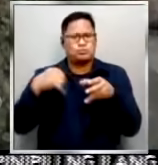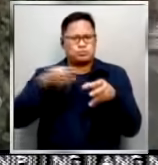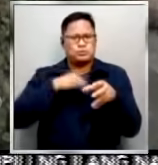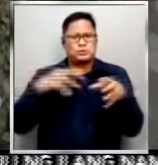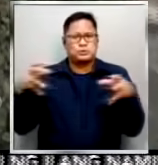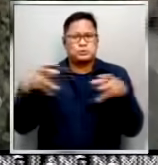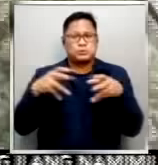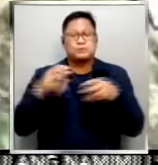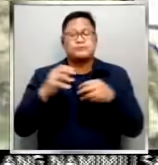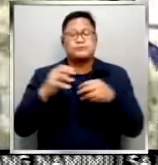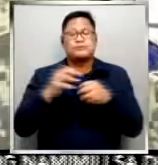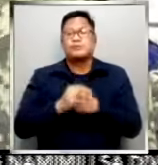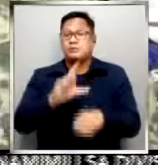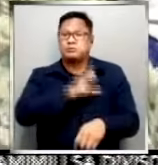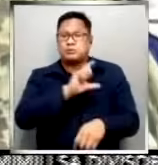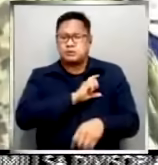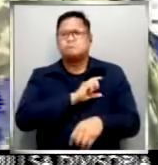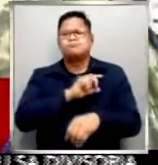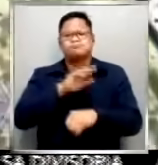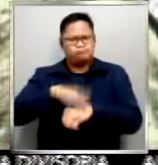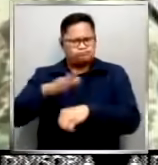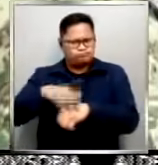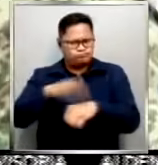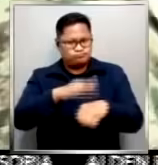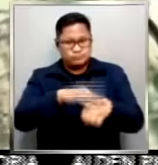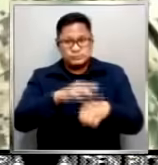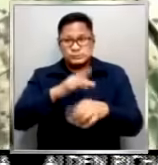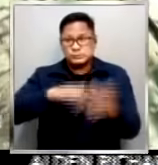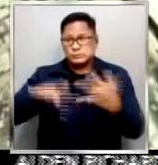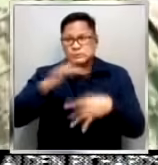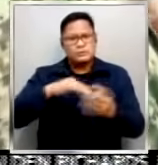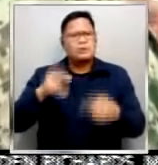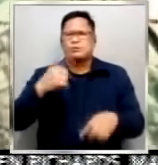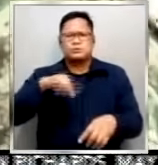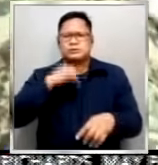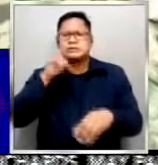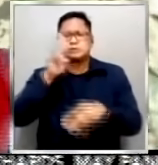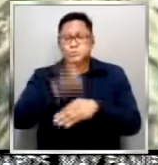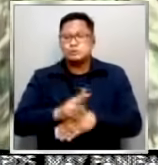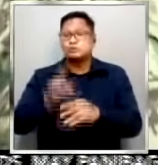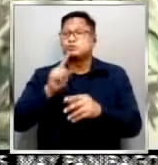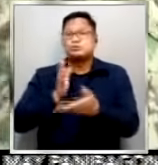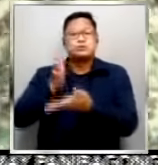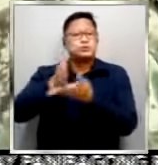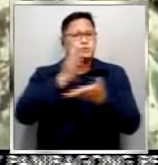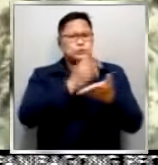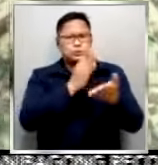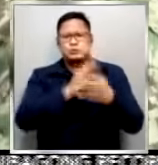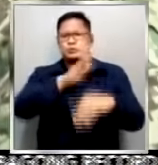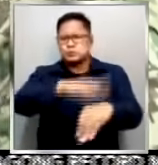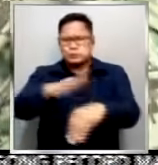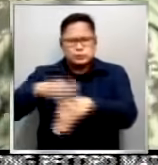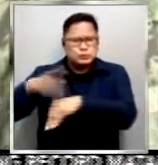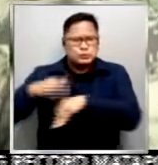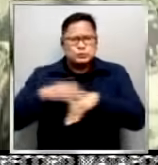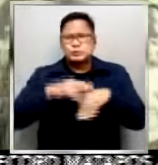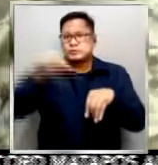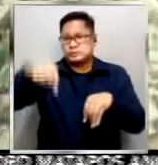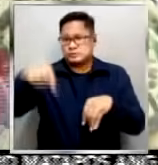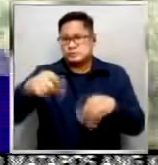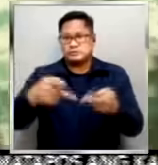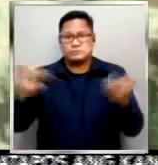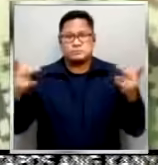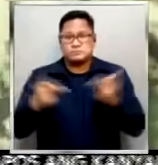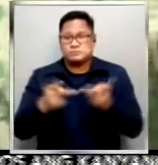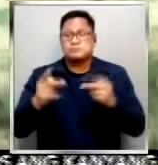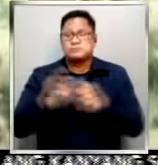sa pag-iikot. Hindi po kami nagsasawa na umikot at magpaalala dito sa lugar na to. Na i-maintain yung social